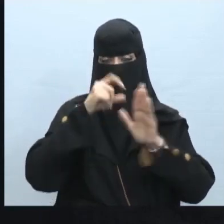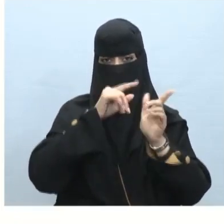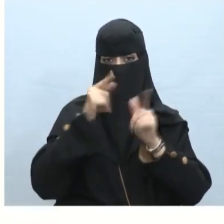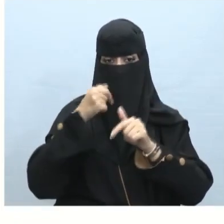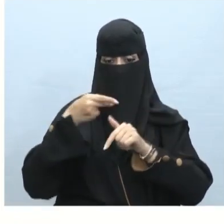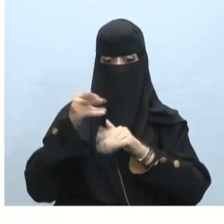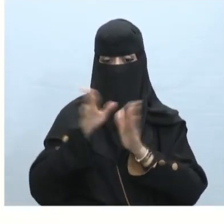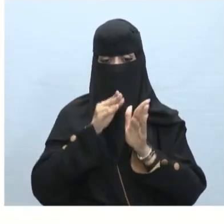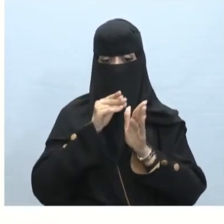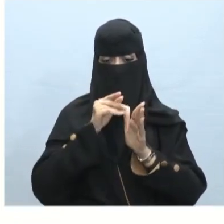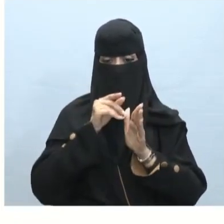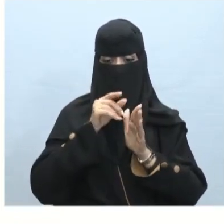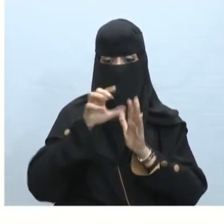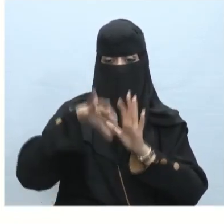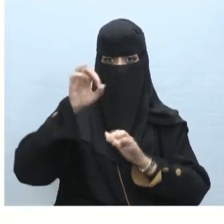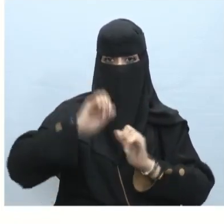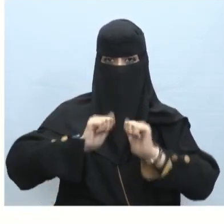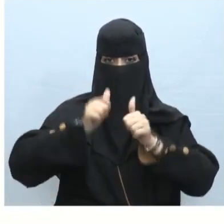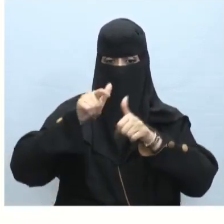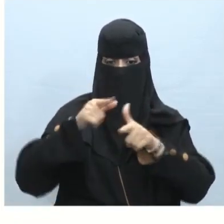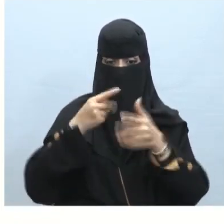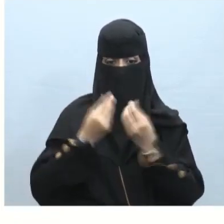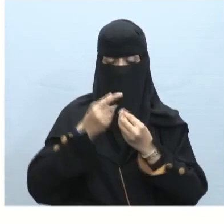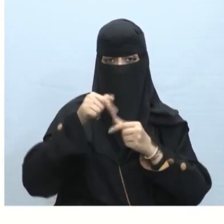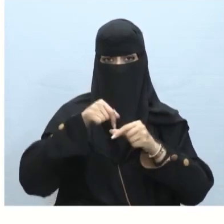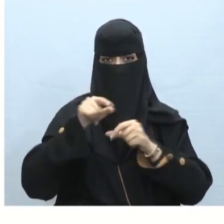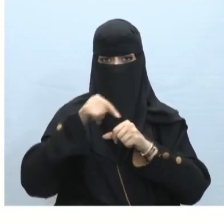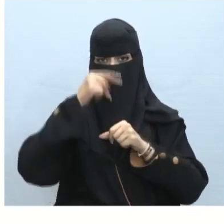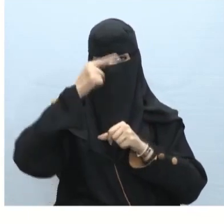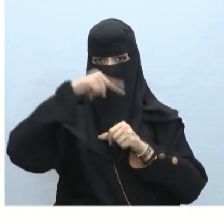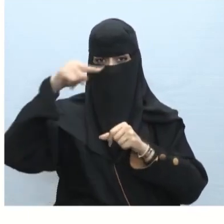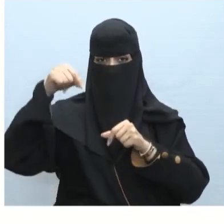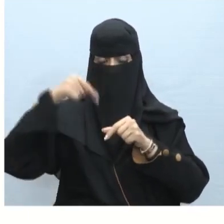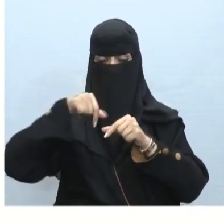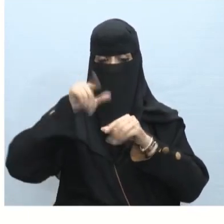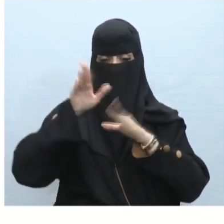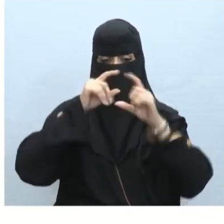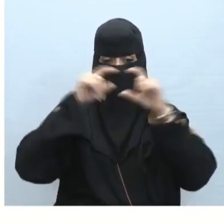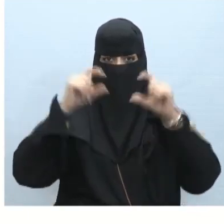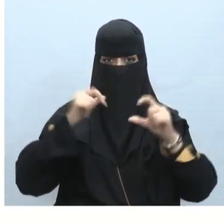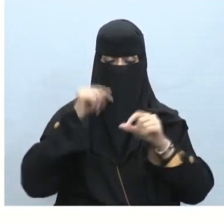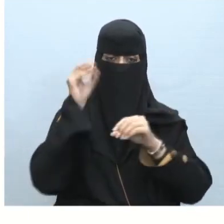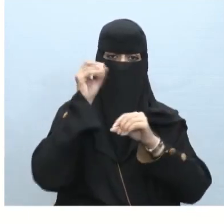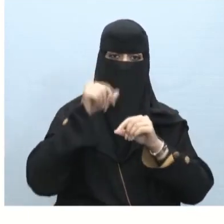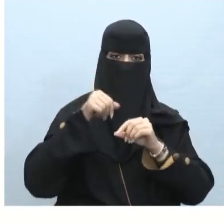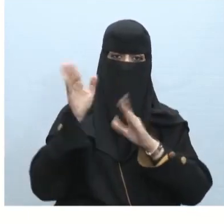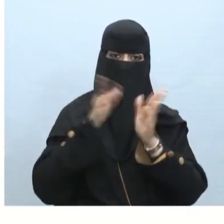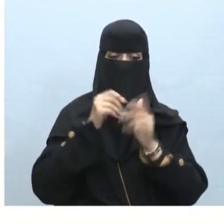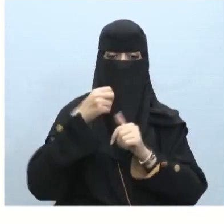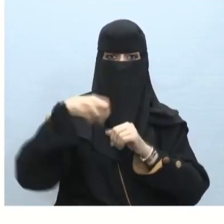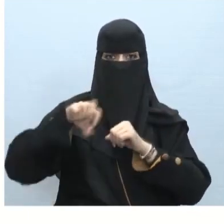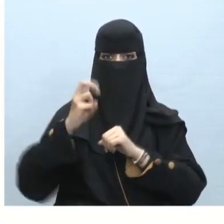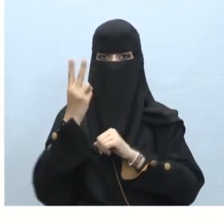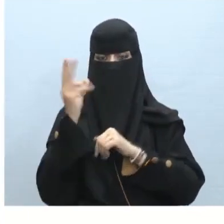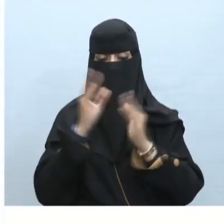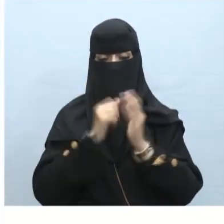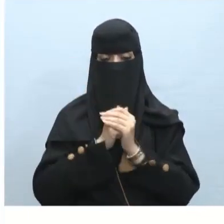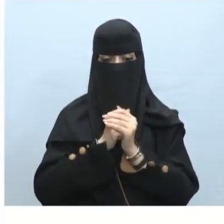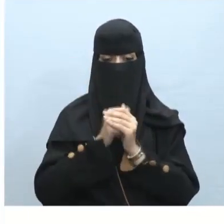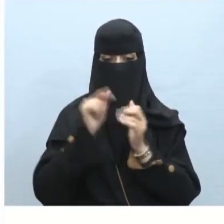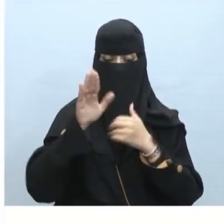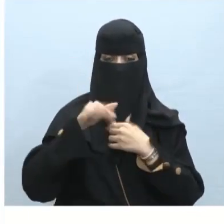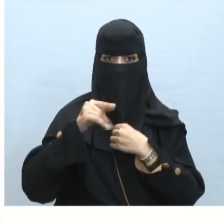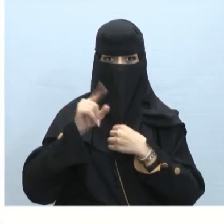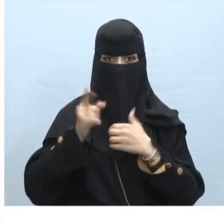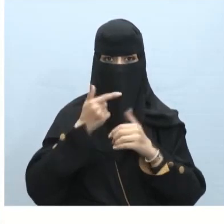درس او سنكون معكم باذن الله في درس المخططات البيانيه ونصائح لعرض متميز الجزء الثاني